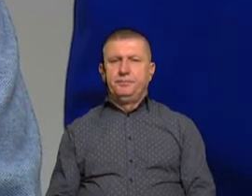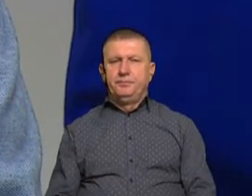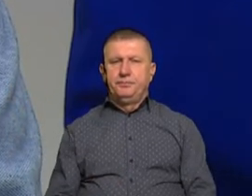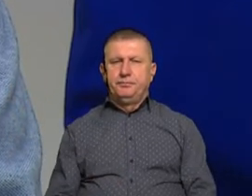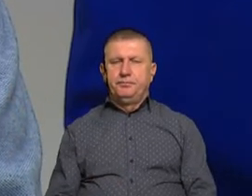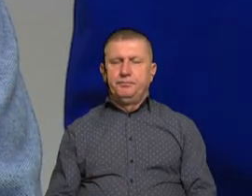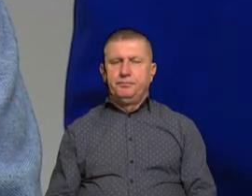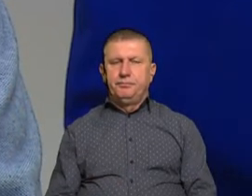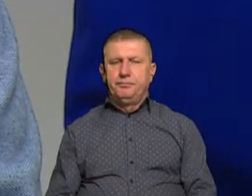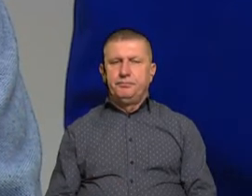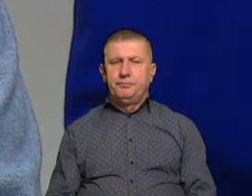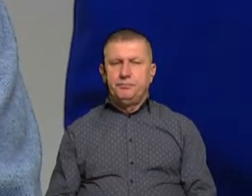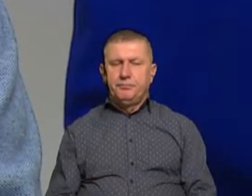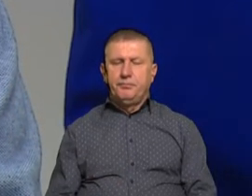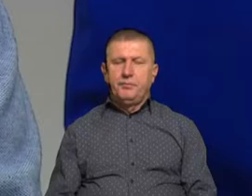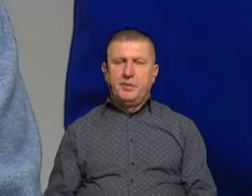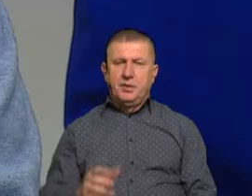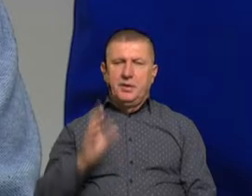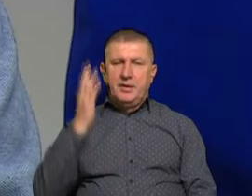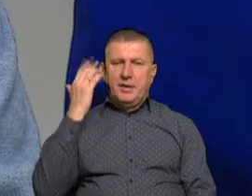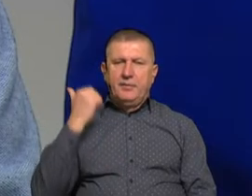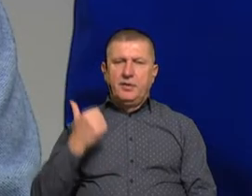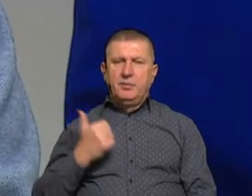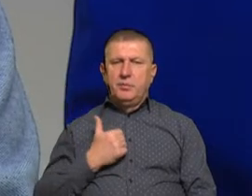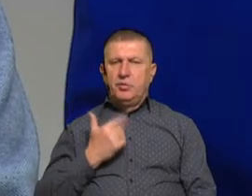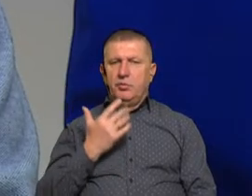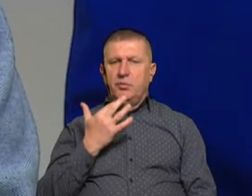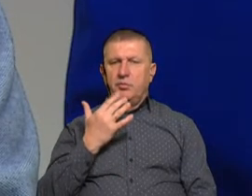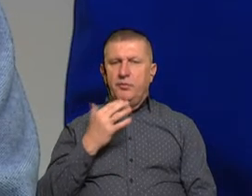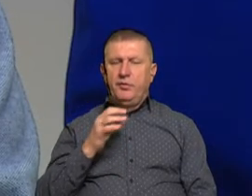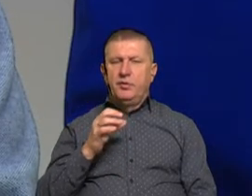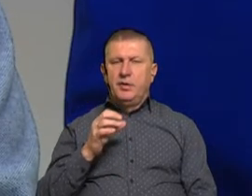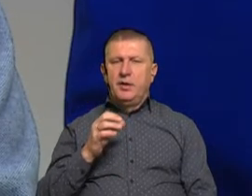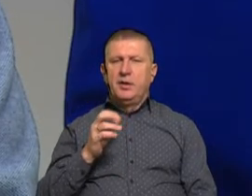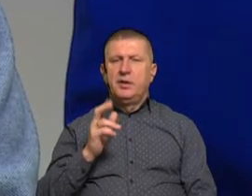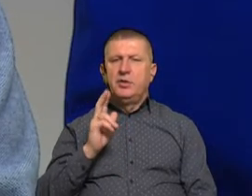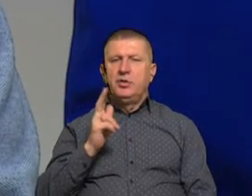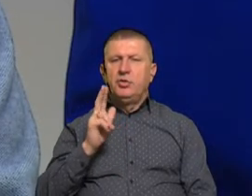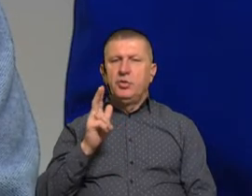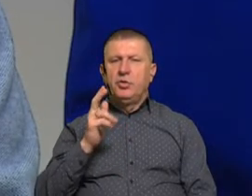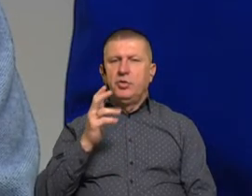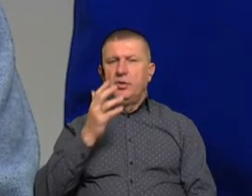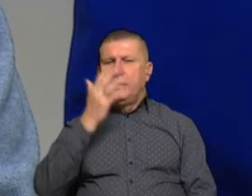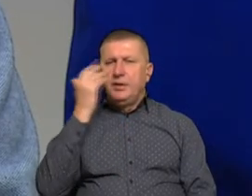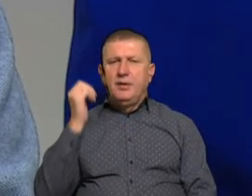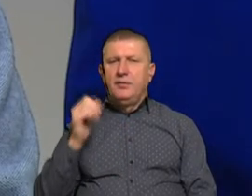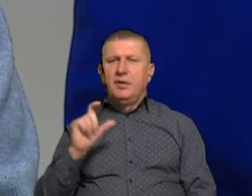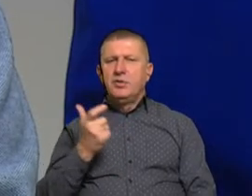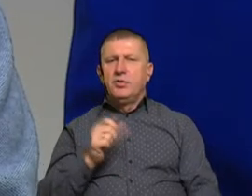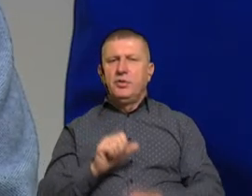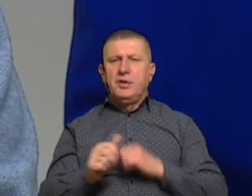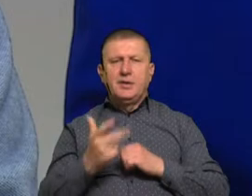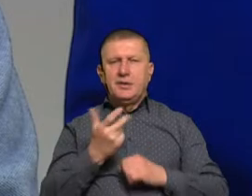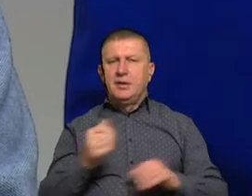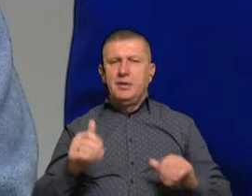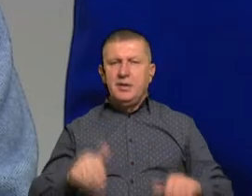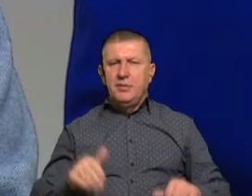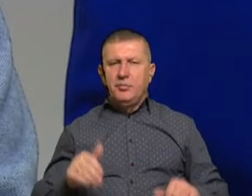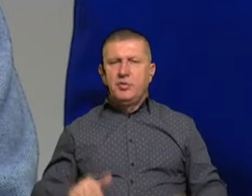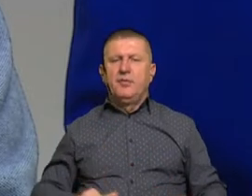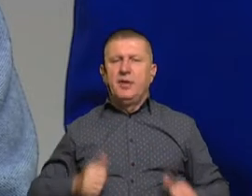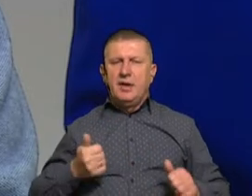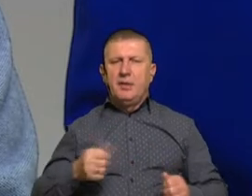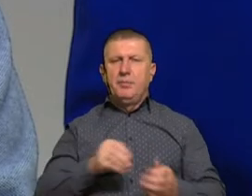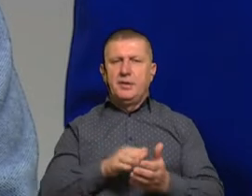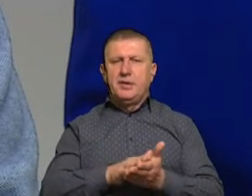Einstein powiedział, żeby osoba, która nie wie, że coś jest niemożliwe, żeby właśnie